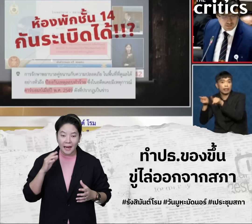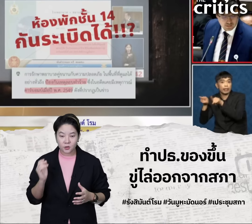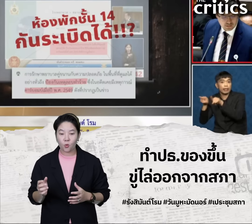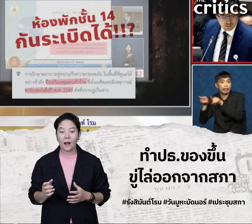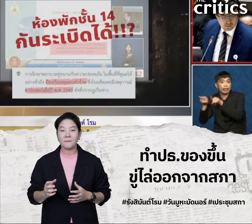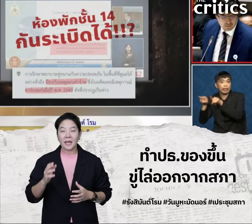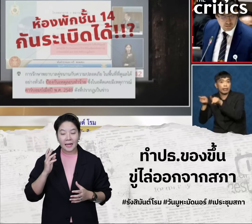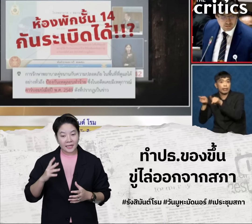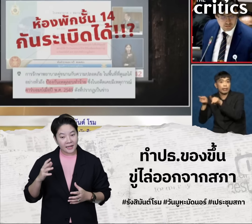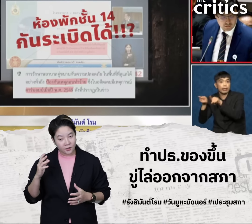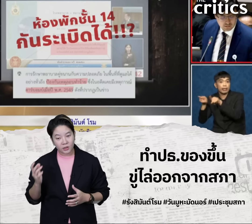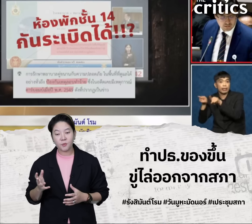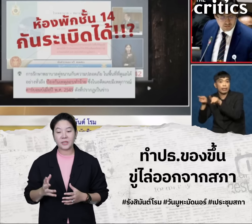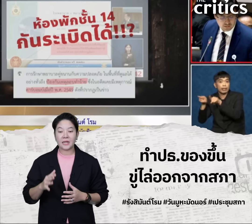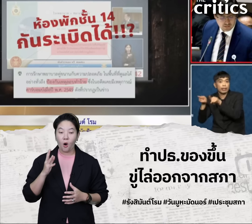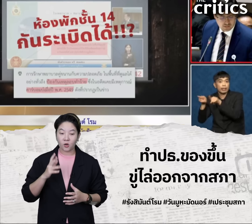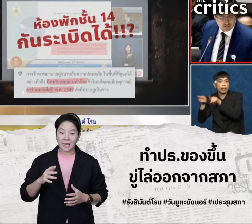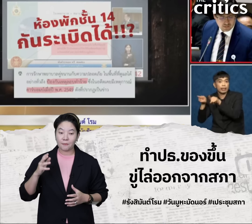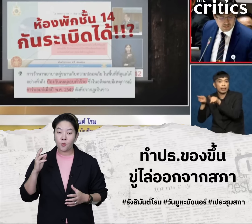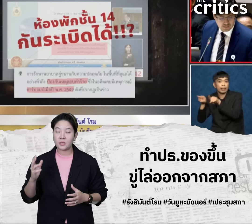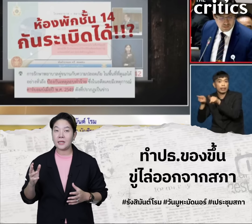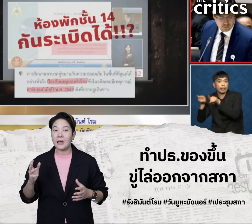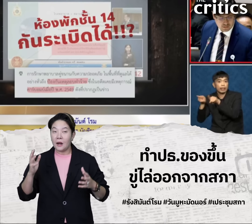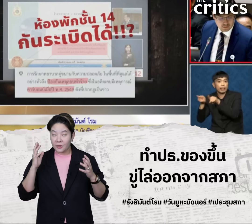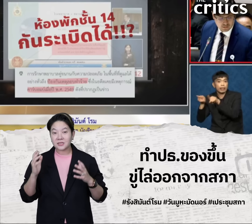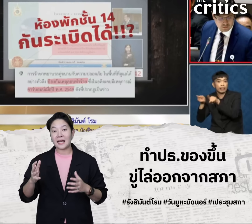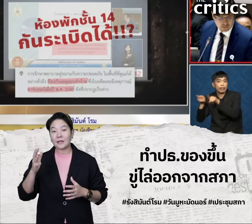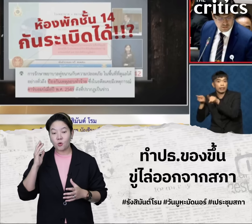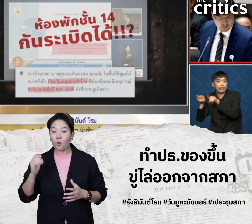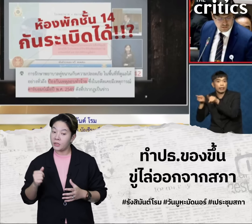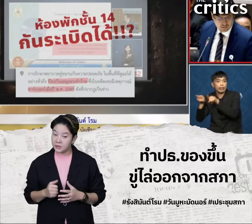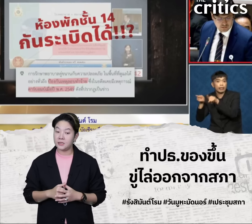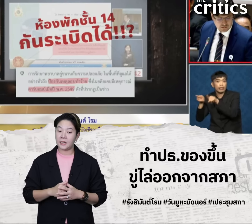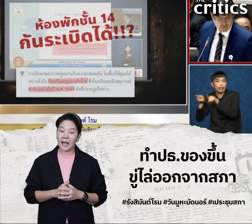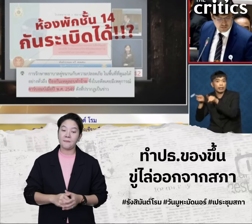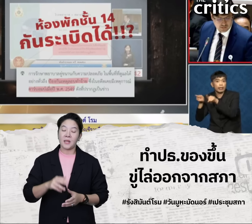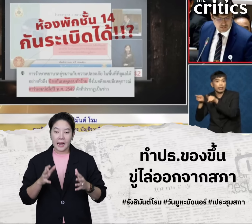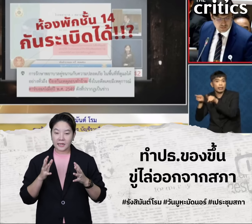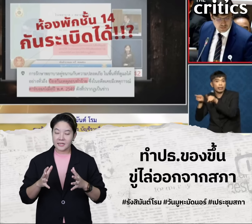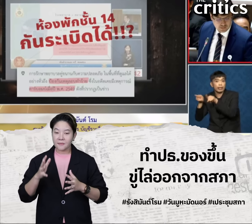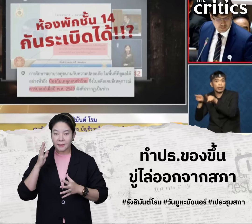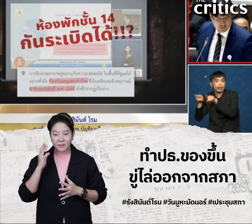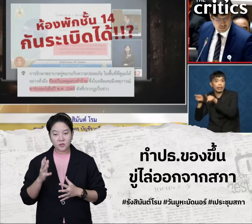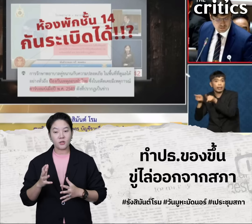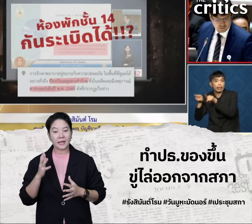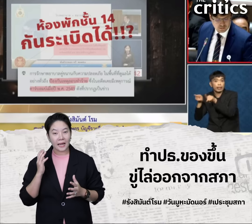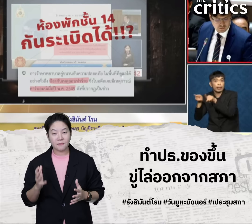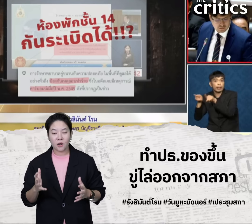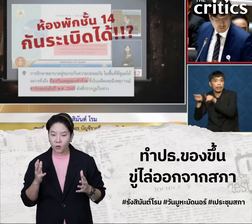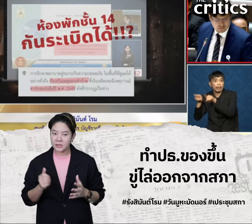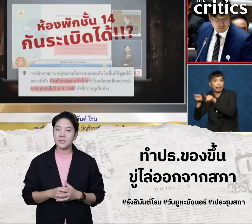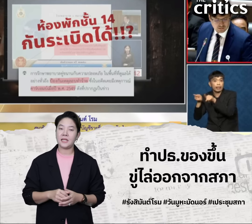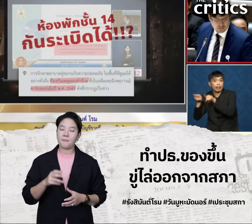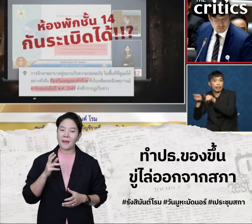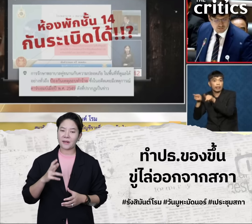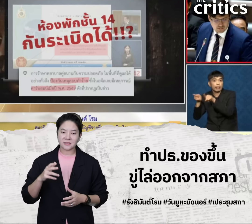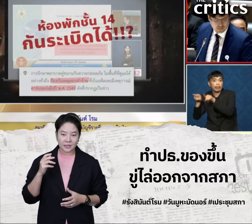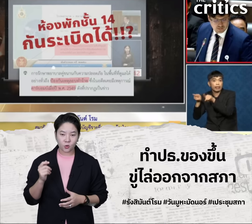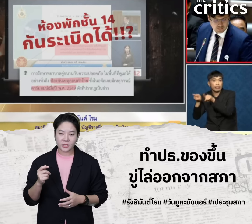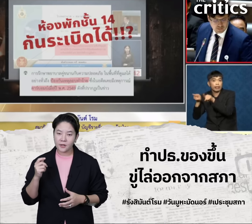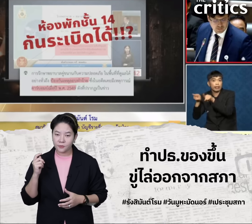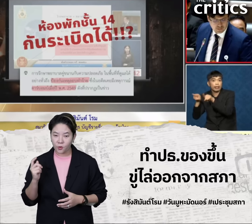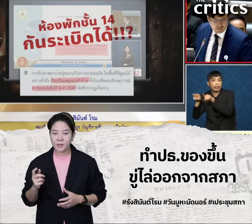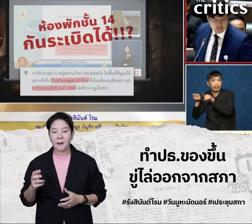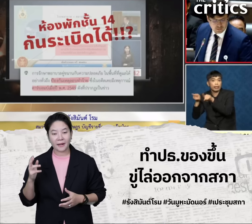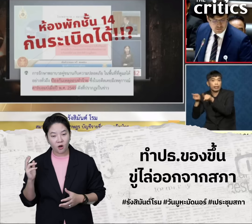ที่จะต้องแยกตัวอดีตนายกรัฐมนตรีออกจากผู้ที่รักษาตัวคนอื่นนะคะหากเทียบกับนักโทษทางการเมืองคนอื่นที่ไปรักษ